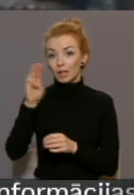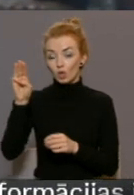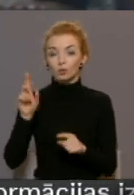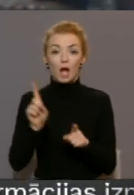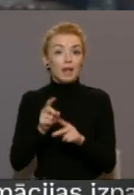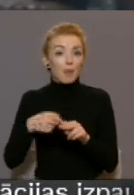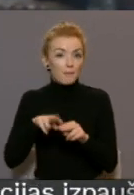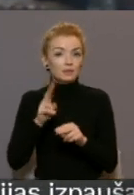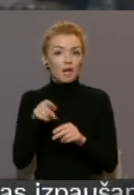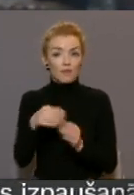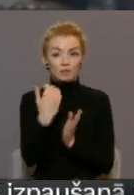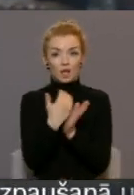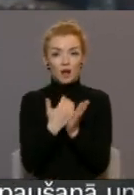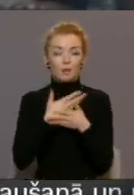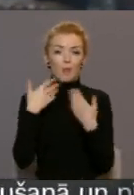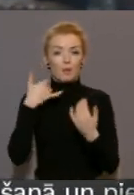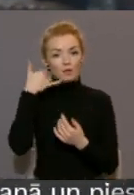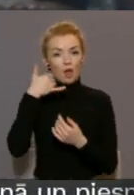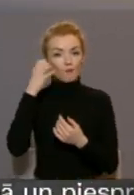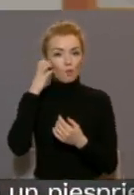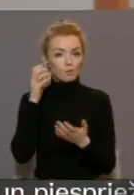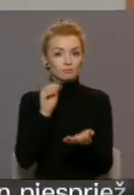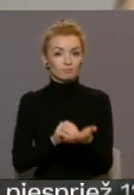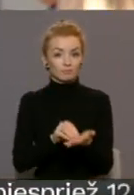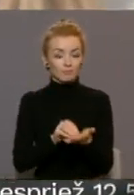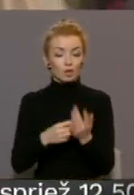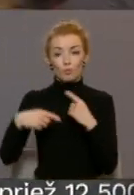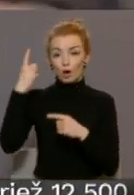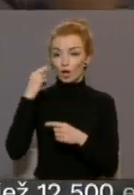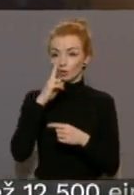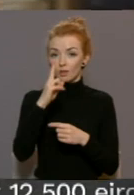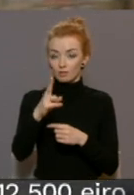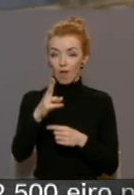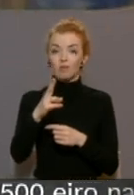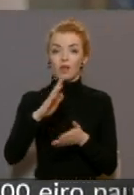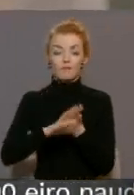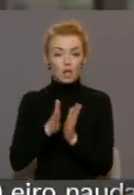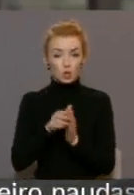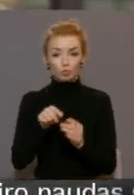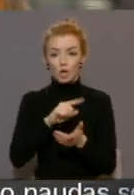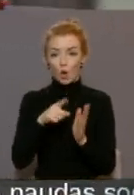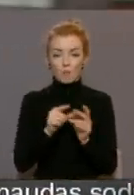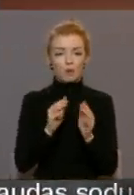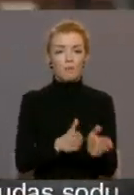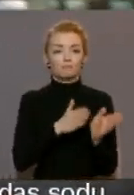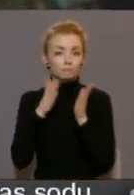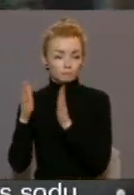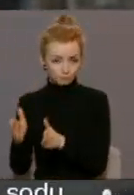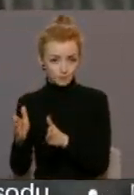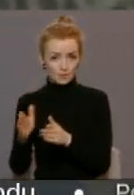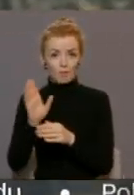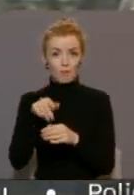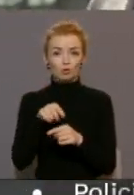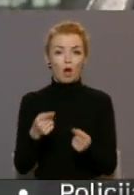arī tādēļ, ka šī sarakstā nebija mobilo tālruņu. Pagājušajā nedēļā koalīcija vienojās atlikt jautājumu lemšanu par datu nesēju